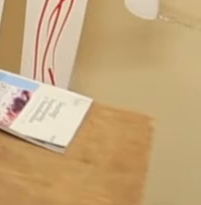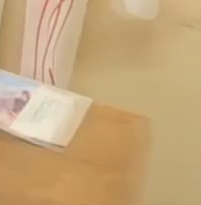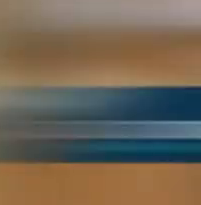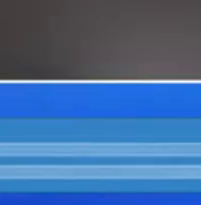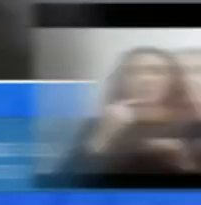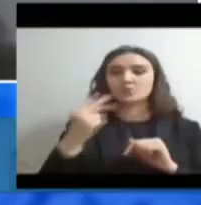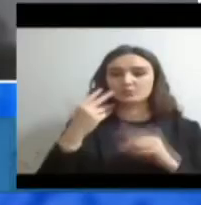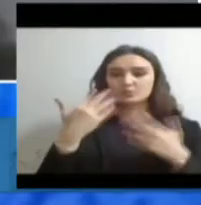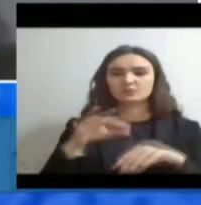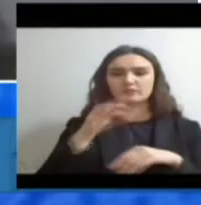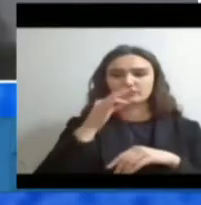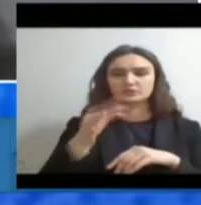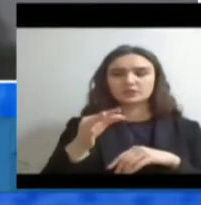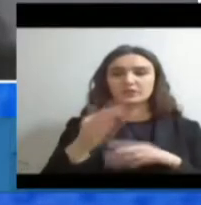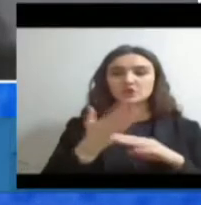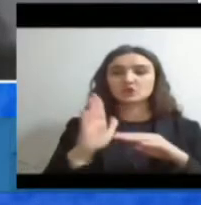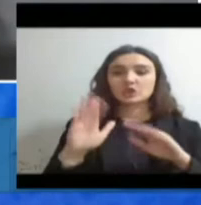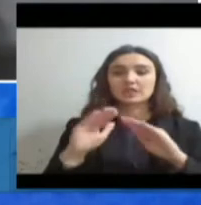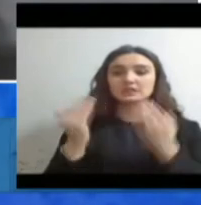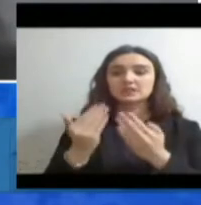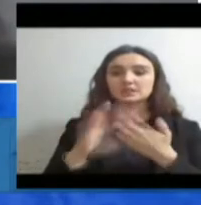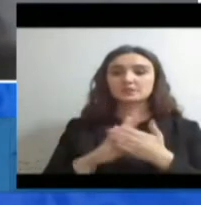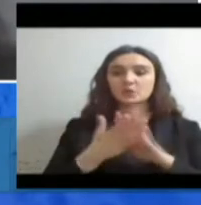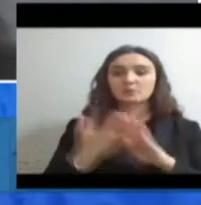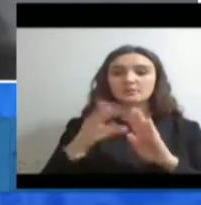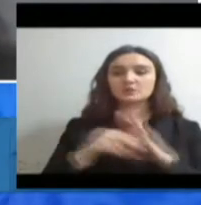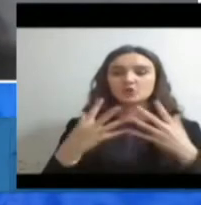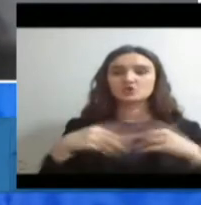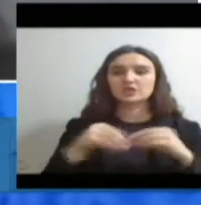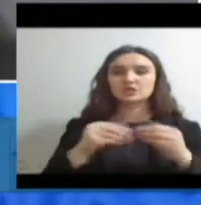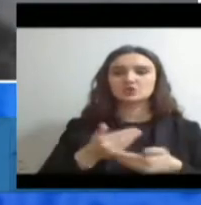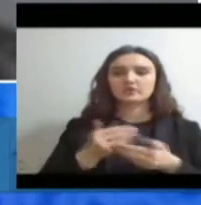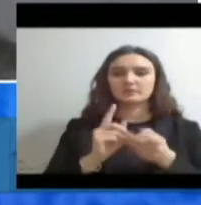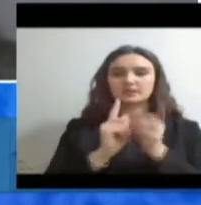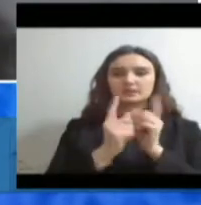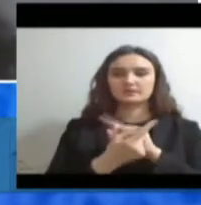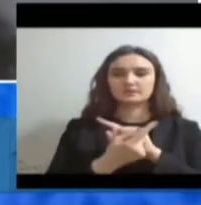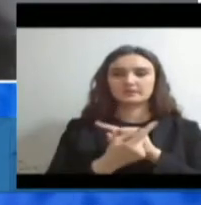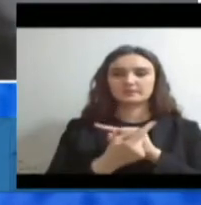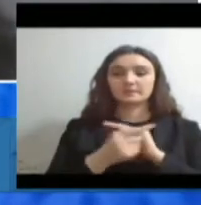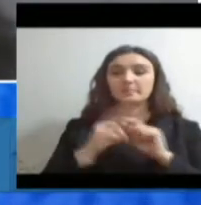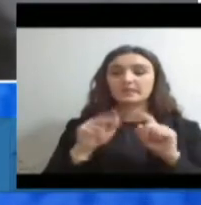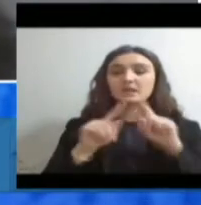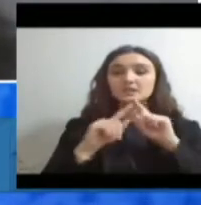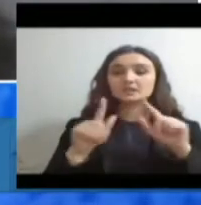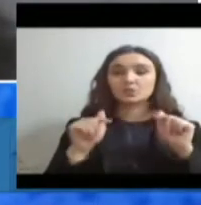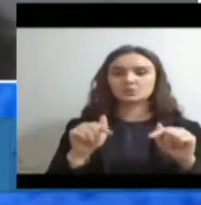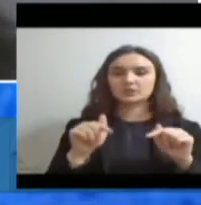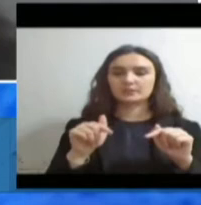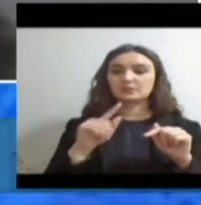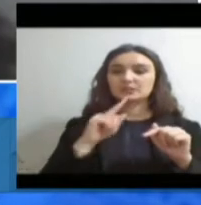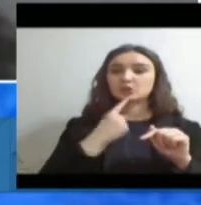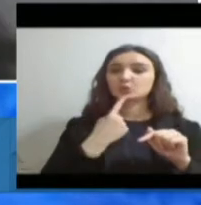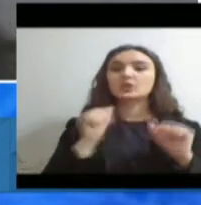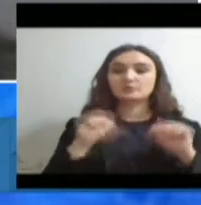პირობებში. იზოლაციის პირობებში ოჯახის ცხოვრება იცვლება და განსაკუთრებული სირთულეები შეიძლება